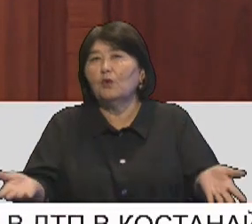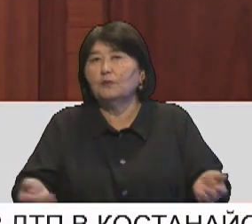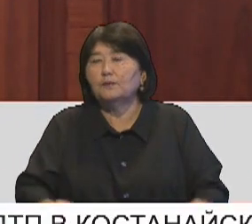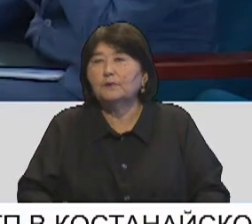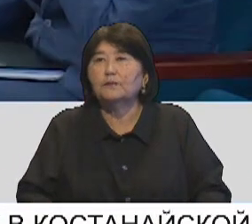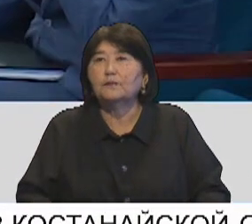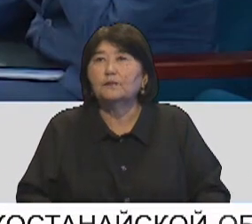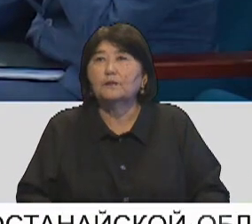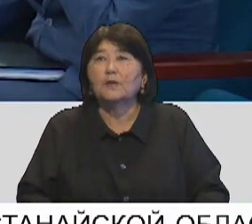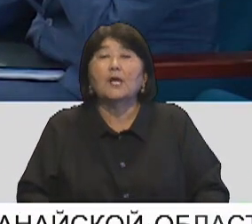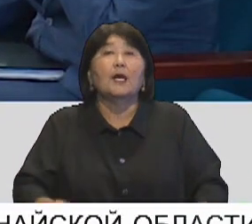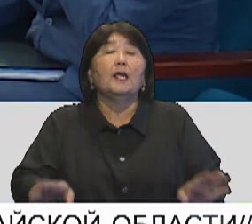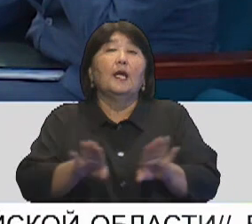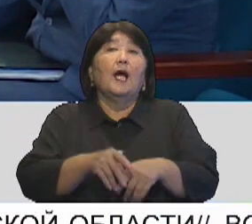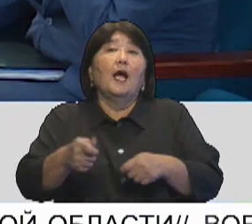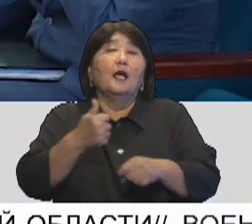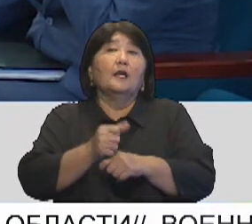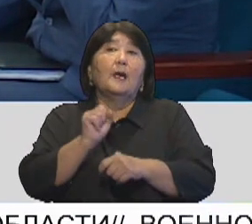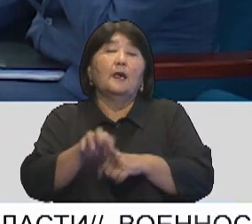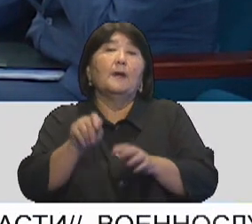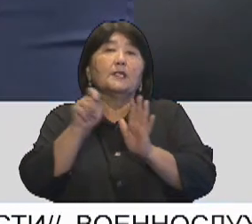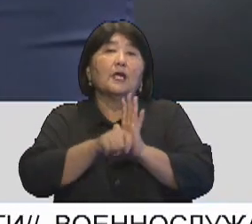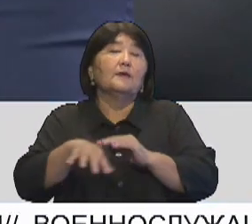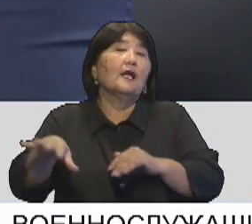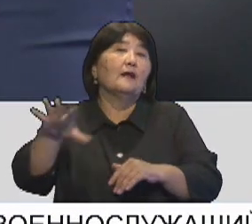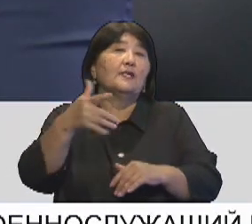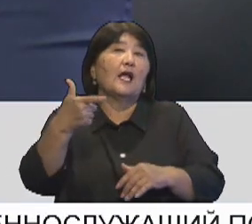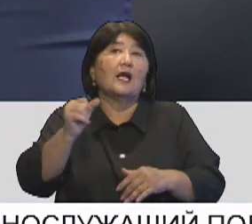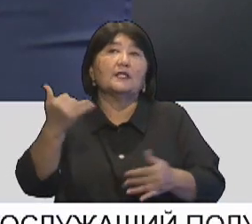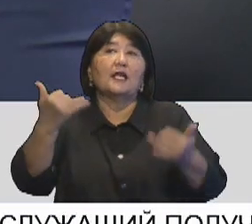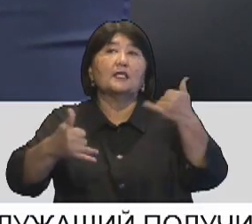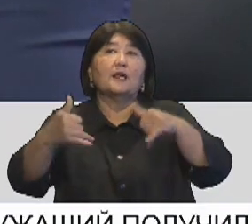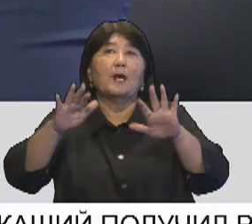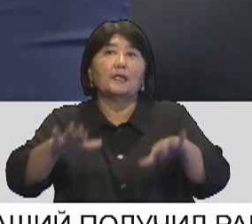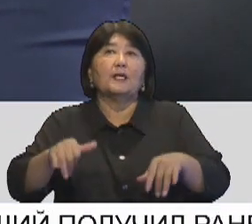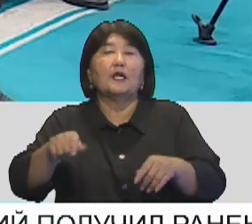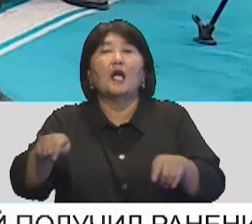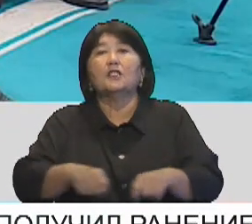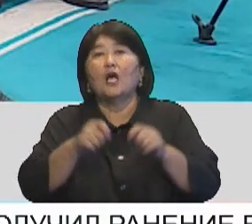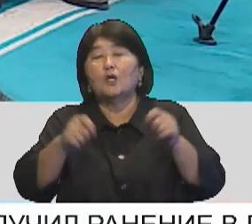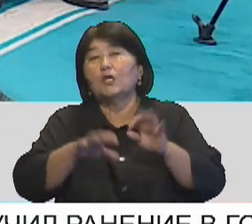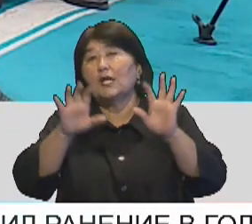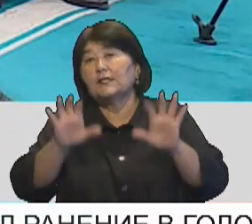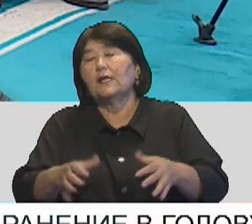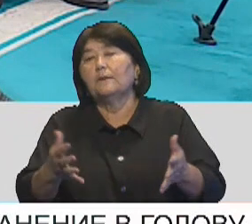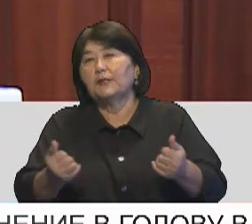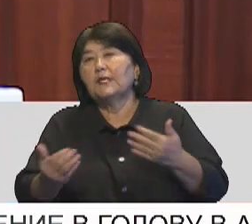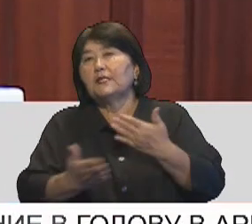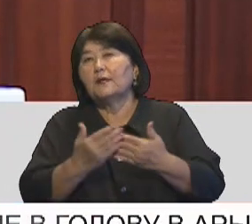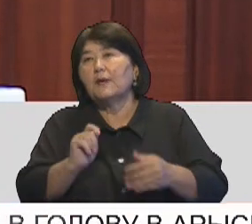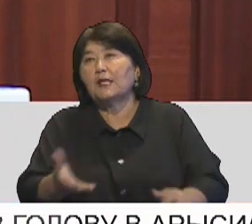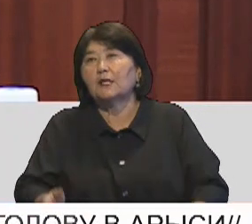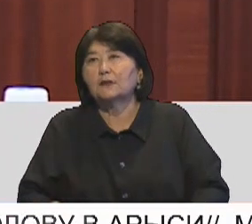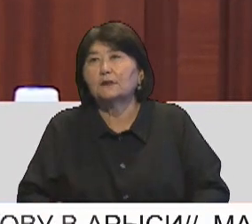всё также Аким области поручил провести мониторинг всех газозаправочные станций к нарушителям законодательства принять меры